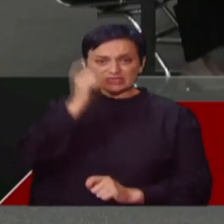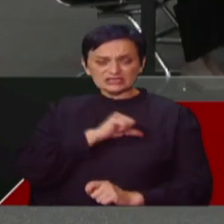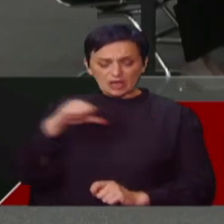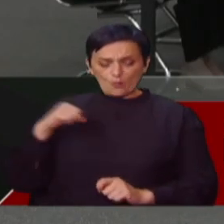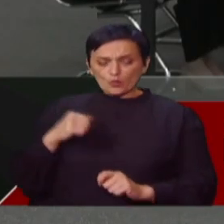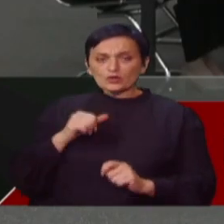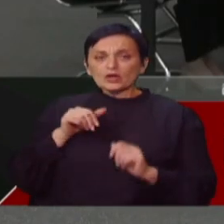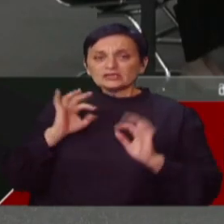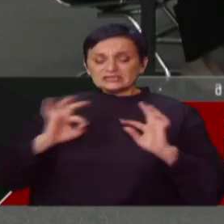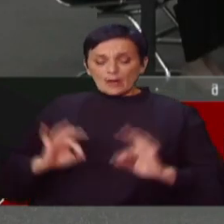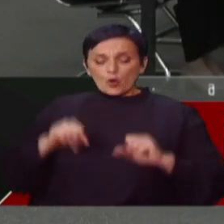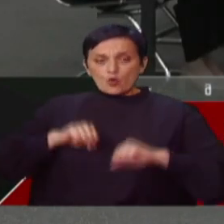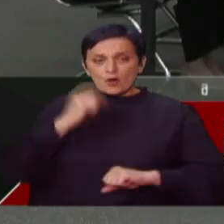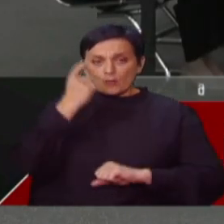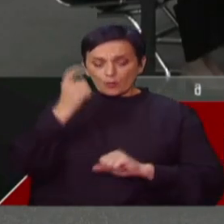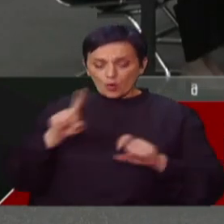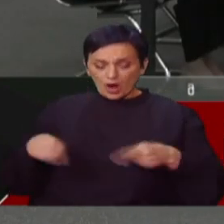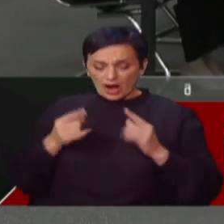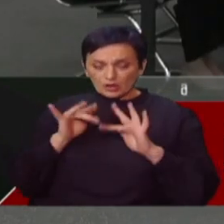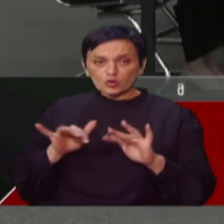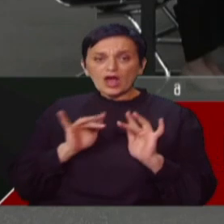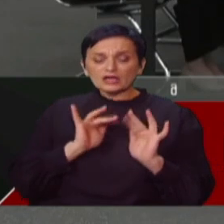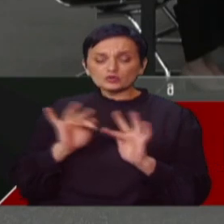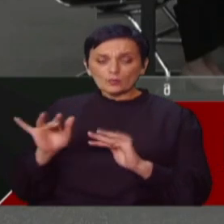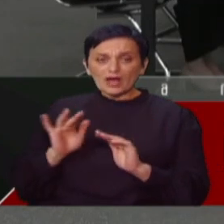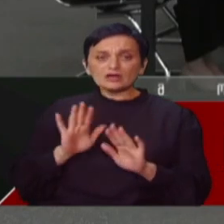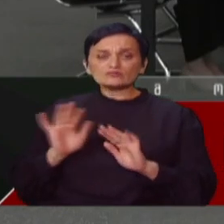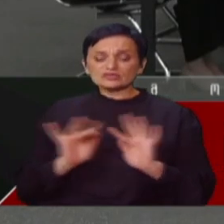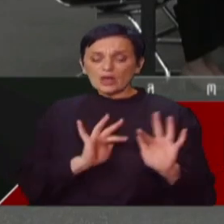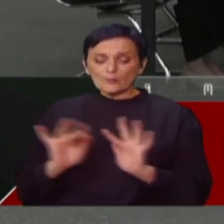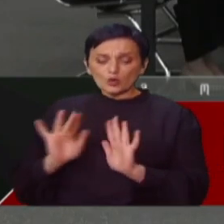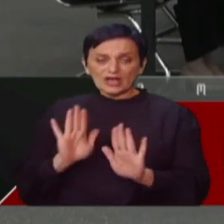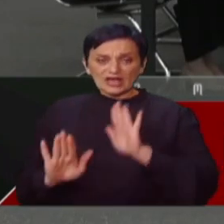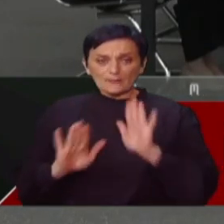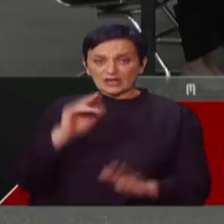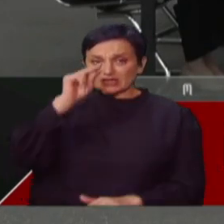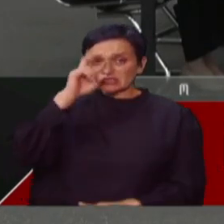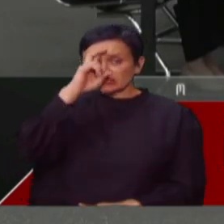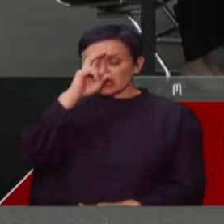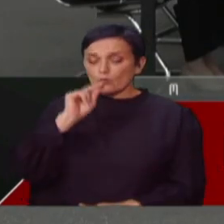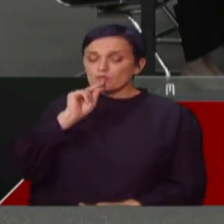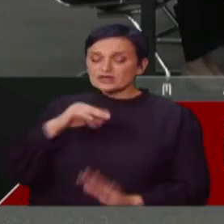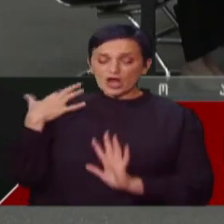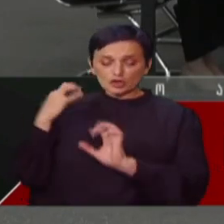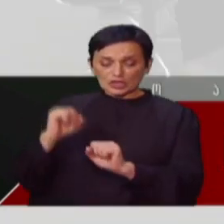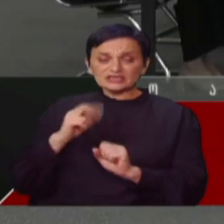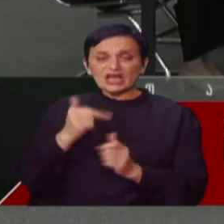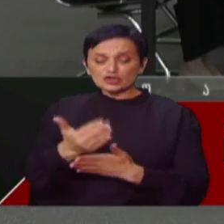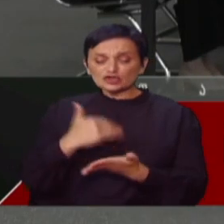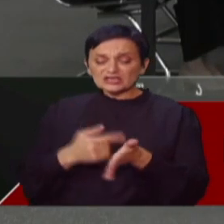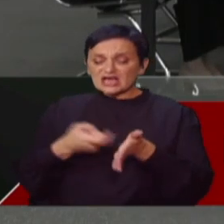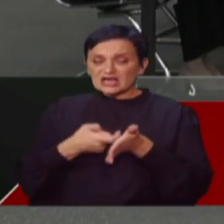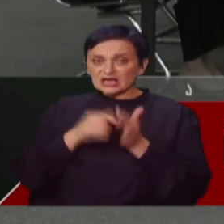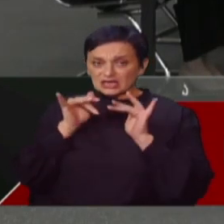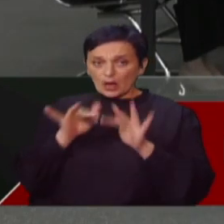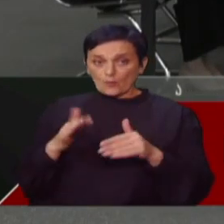აღასრულონ საპროკურორო უფლებამოსილება. აწარმოონ საპროცესო ხელმძღვანელობა, სახელმწიფო ბრალდების მხარდაჭერა და შედეგიანი გამოძიება.